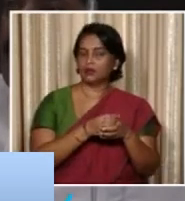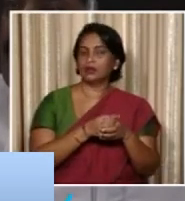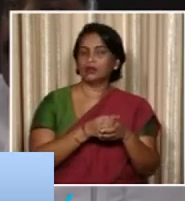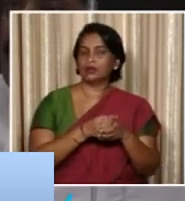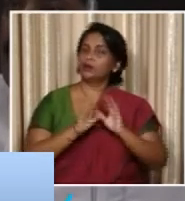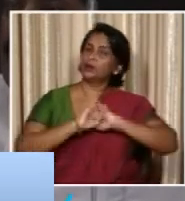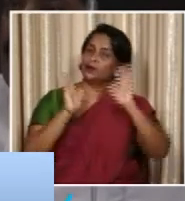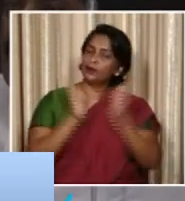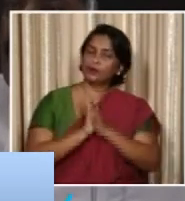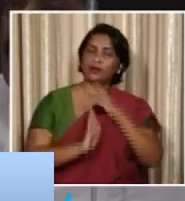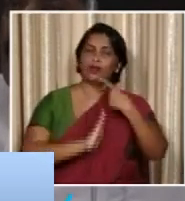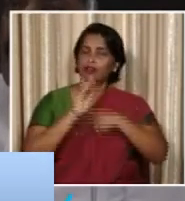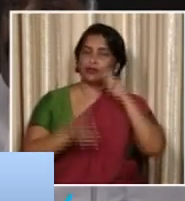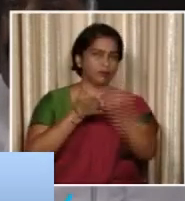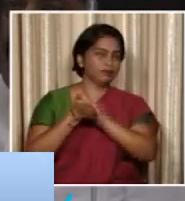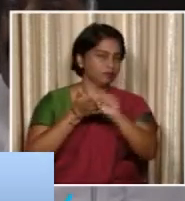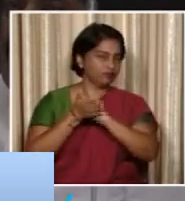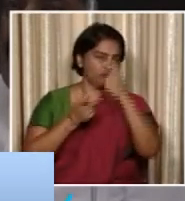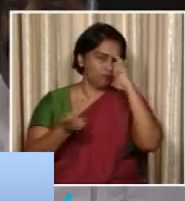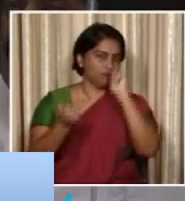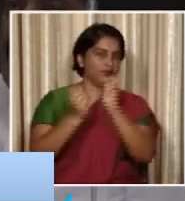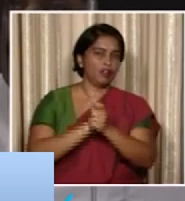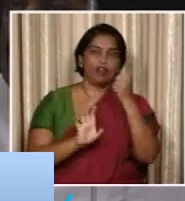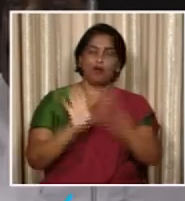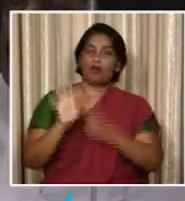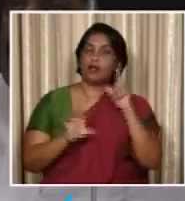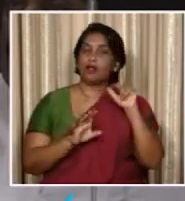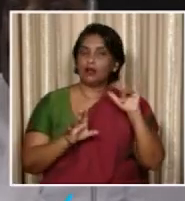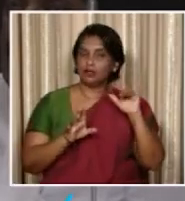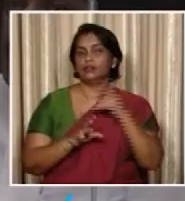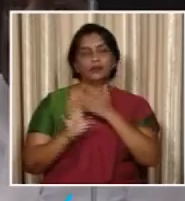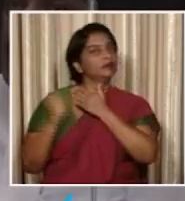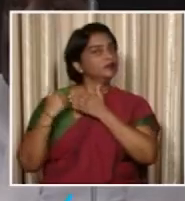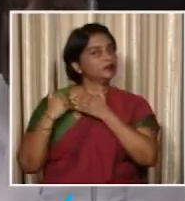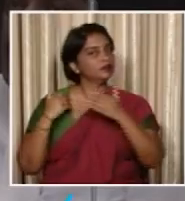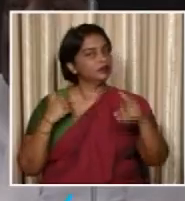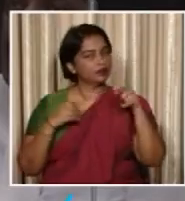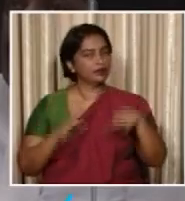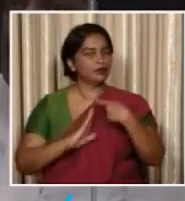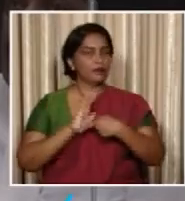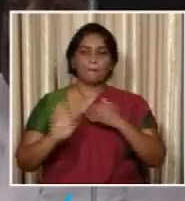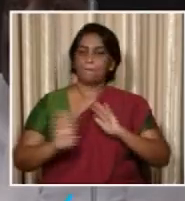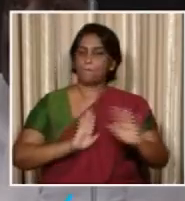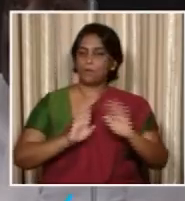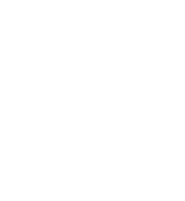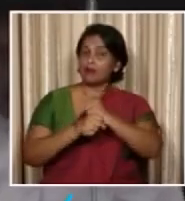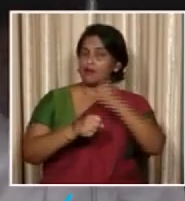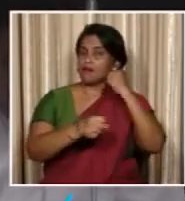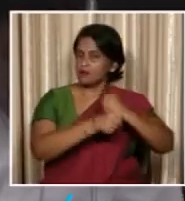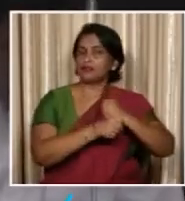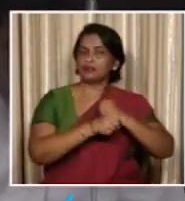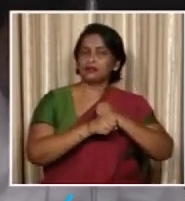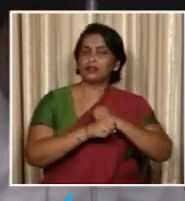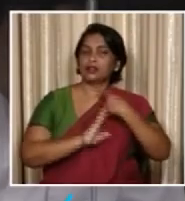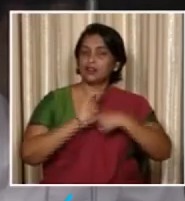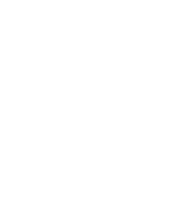සමස්ත ජනතාවගේ ඔළුව හොදලා අවුරුදු 75ක් තිස්සේ මේ රට පාලනය කරපු නායකයන්ව මේ